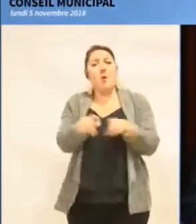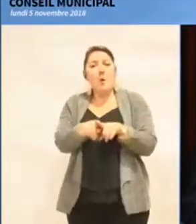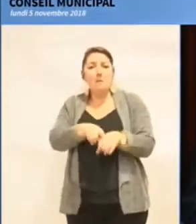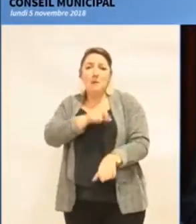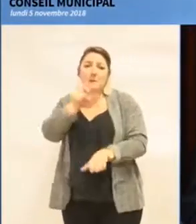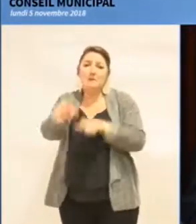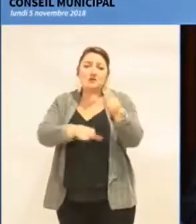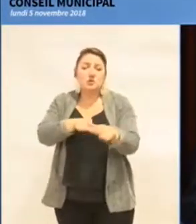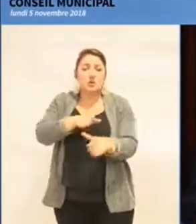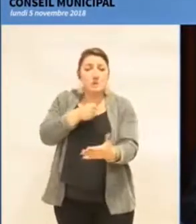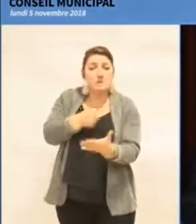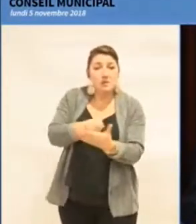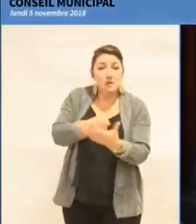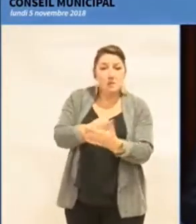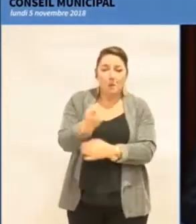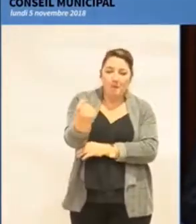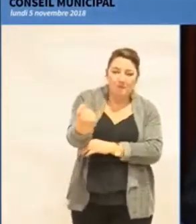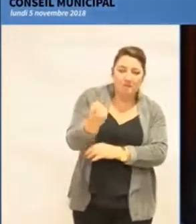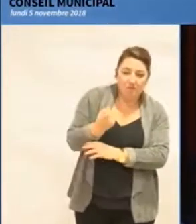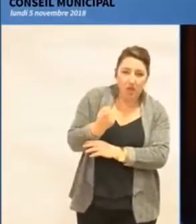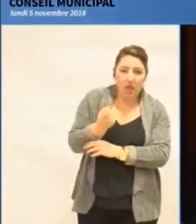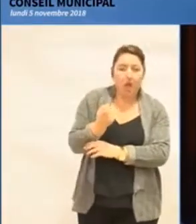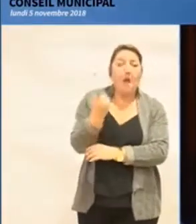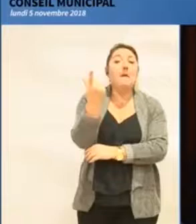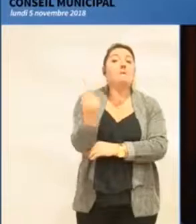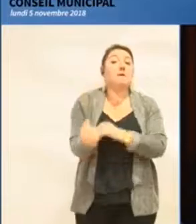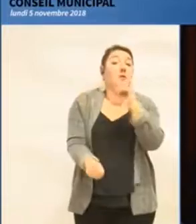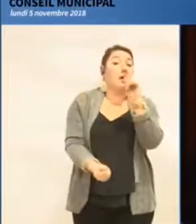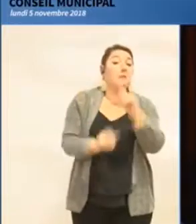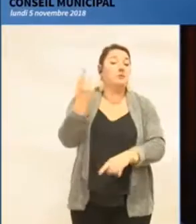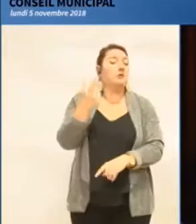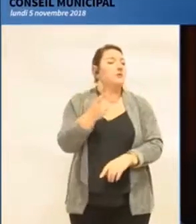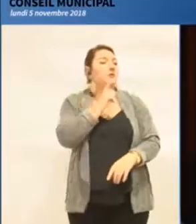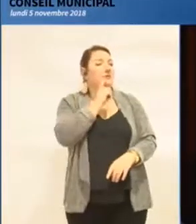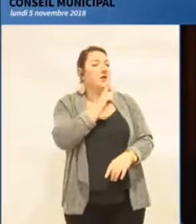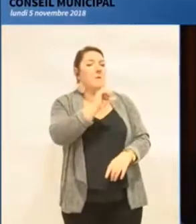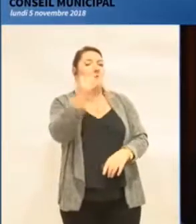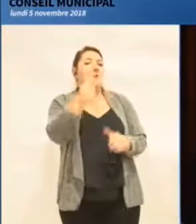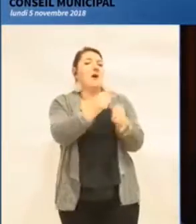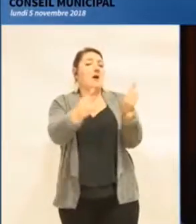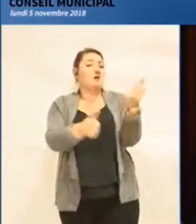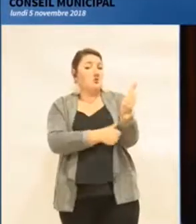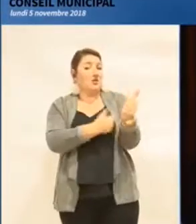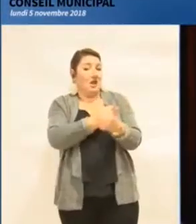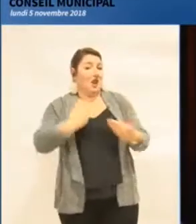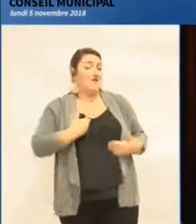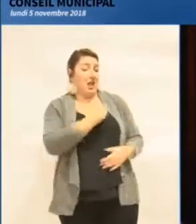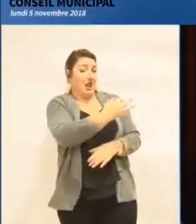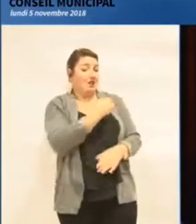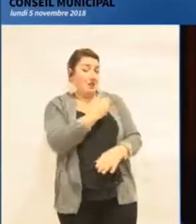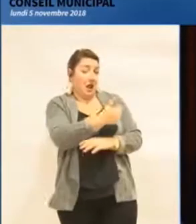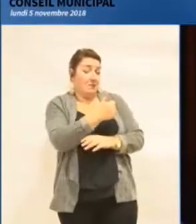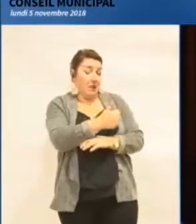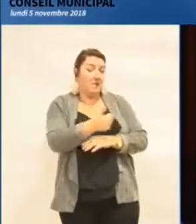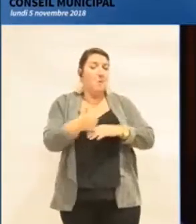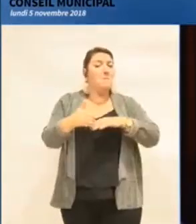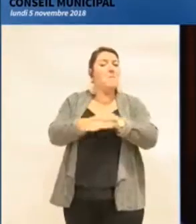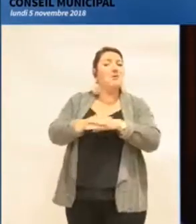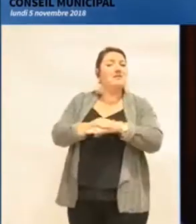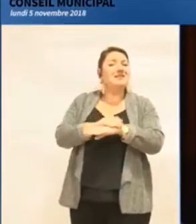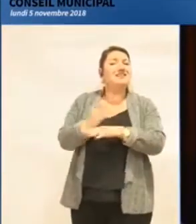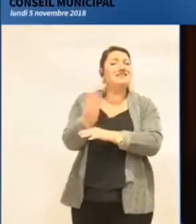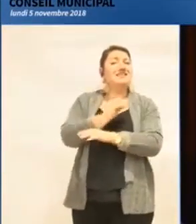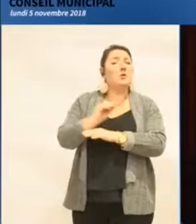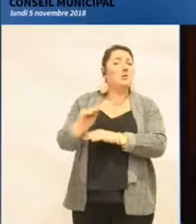du partenaire essentiel, et la première adjointe l'a dit en terminant son propos, de la politique de sécurité, c'est-à-dire